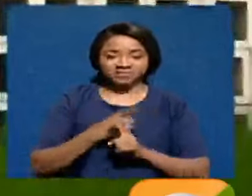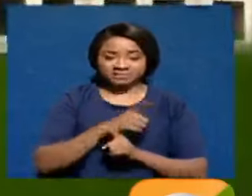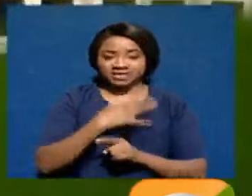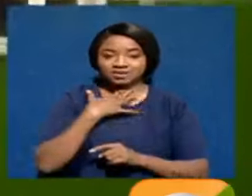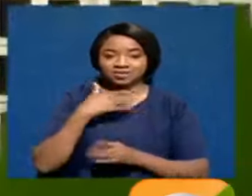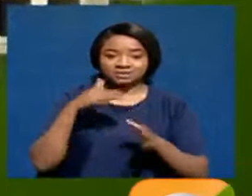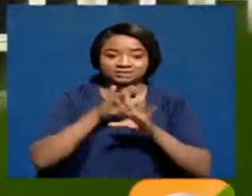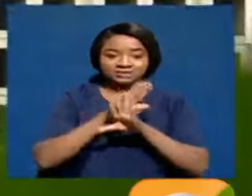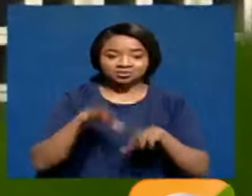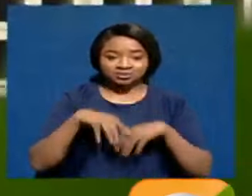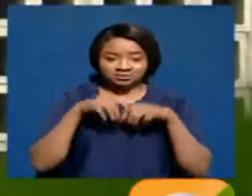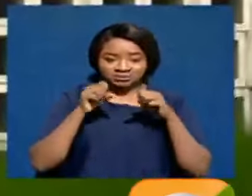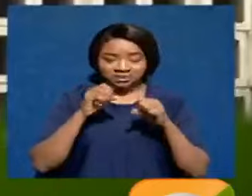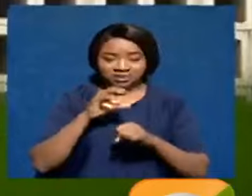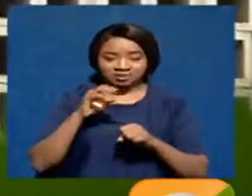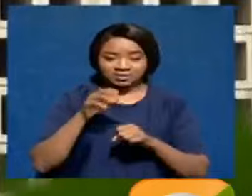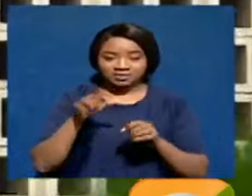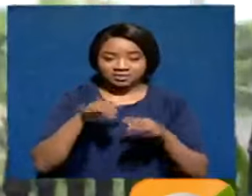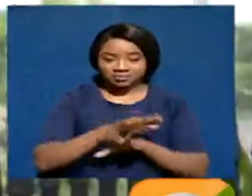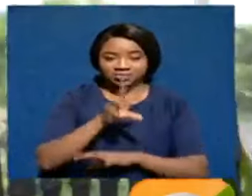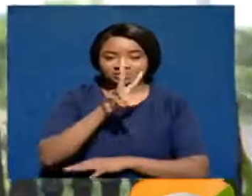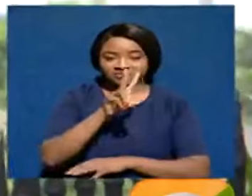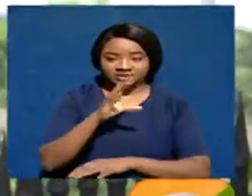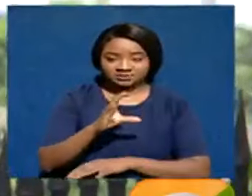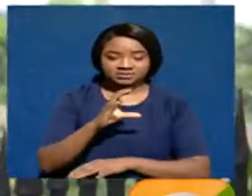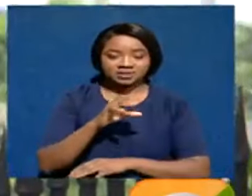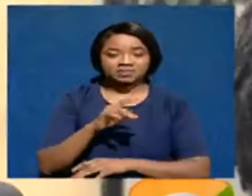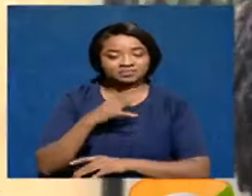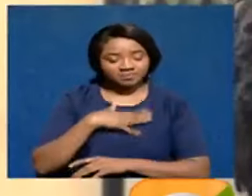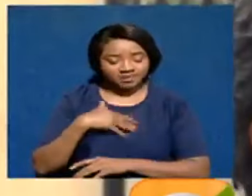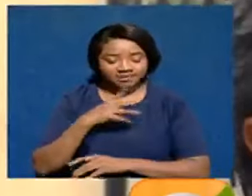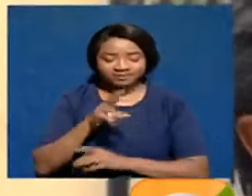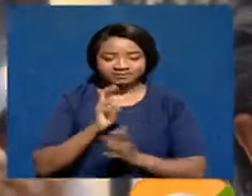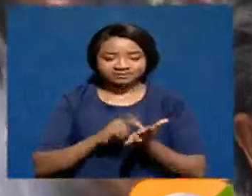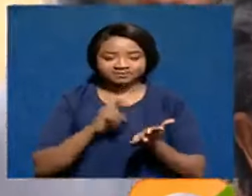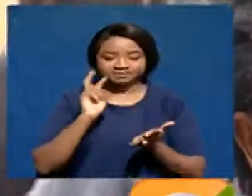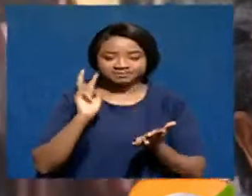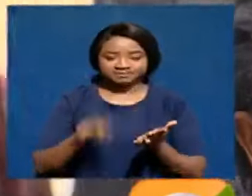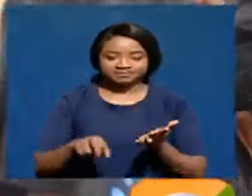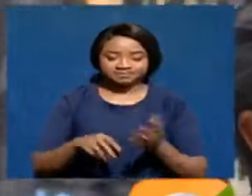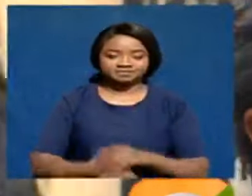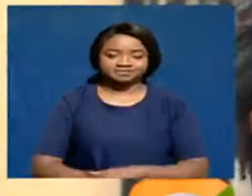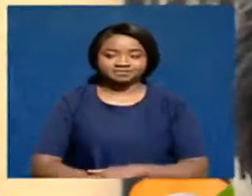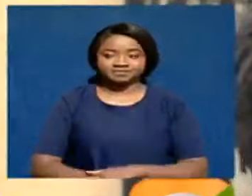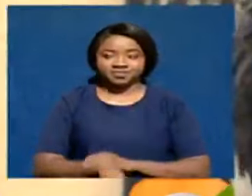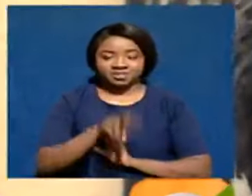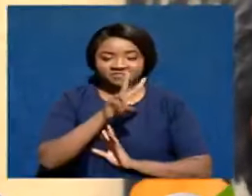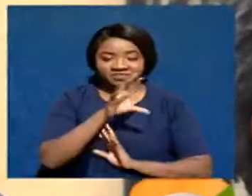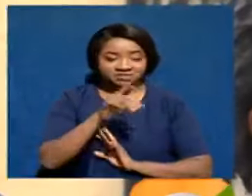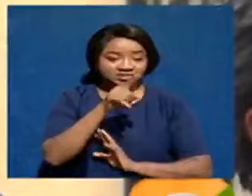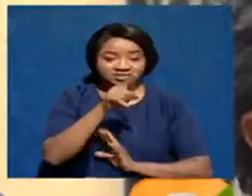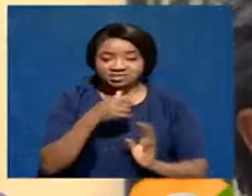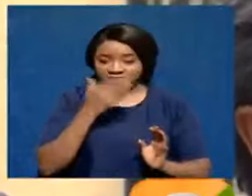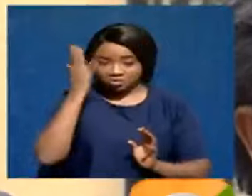naibu chancellor Professor Isaac Sanga Kosgei ajiuzulu. The problems might be deeper. What has he done about them?